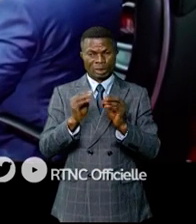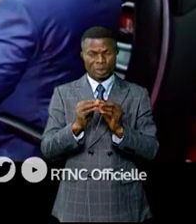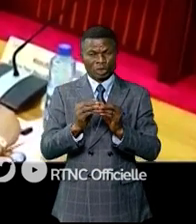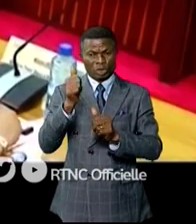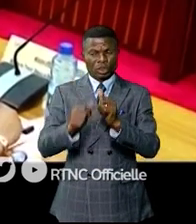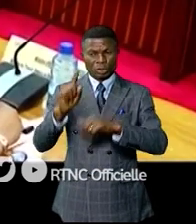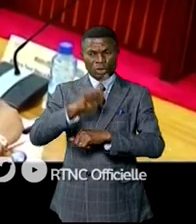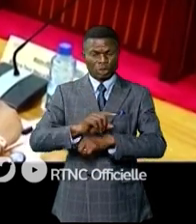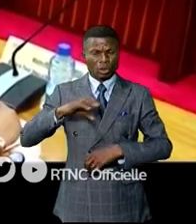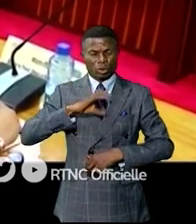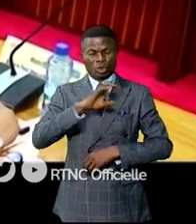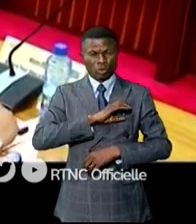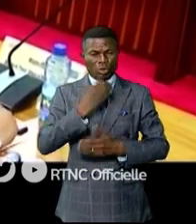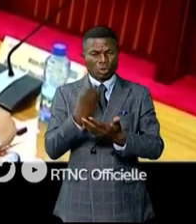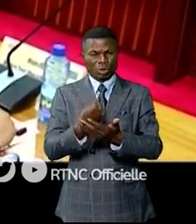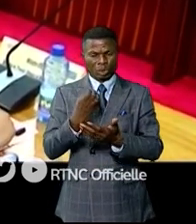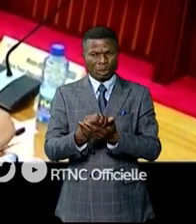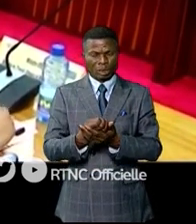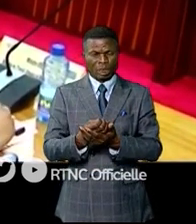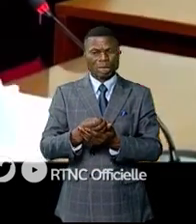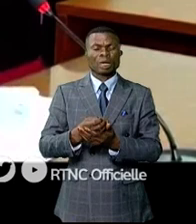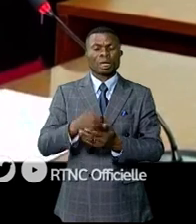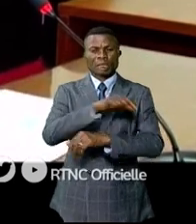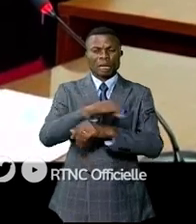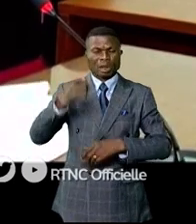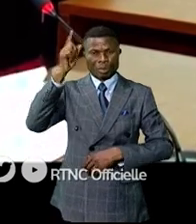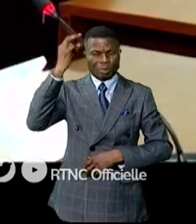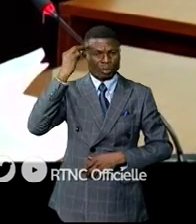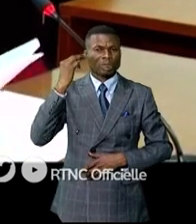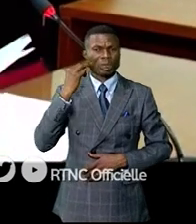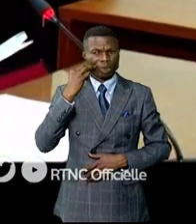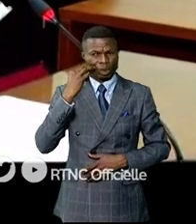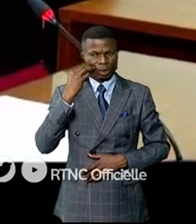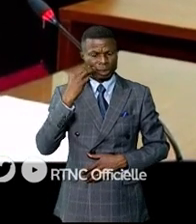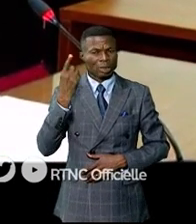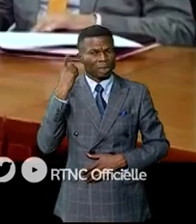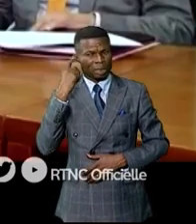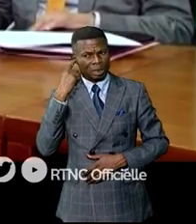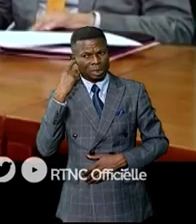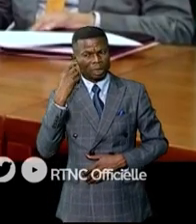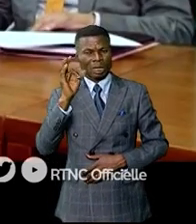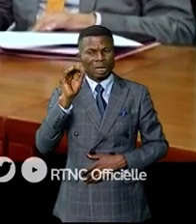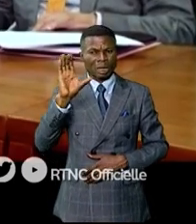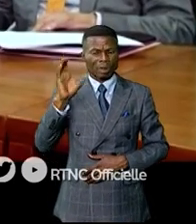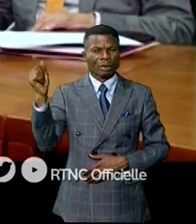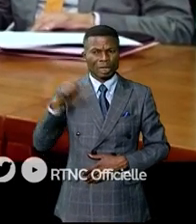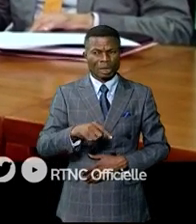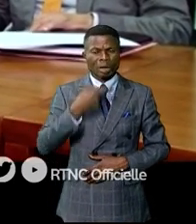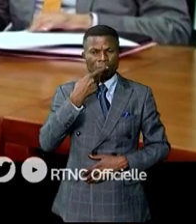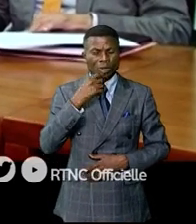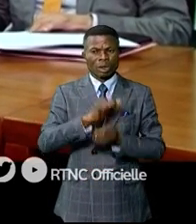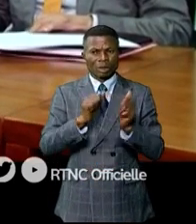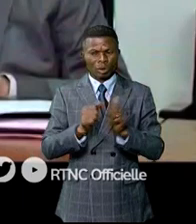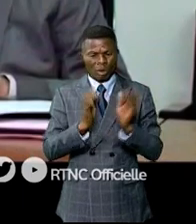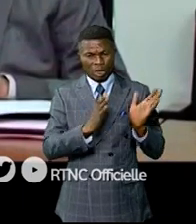du comité des conjonctures économiques autour du Premier ministre Ilunga Ilunkamba a écouté l'AFEC, qui est revenu sur le maintien